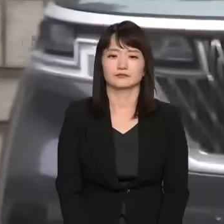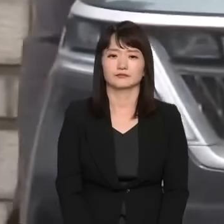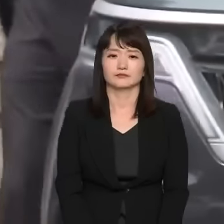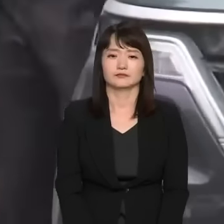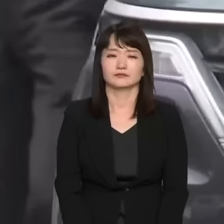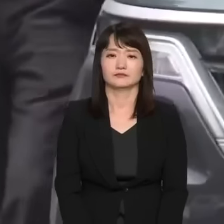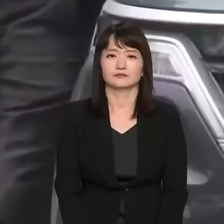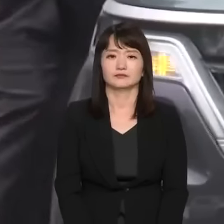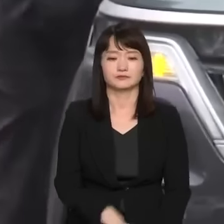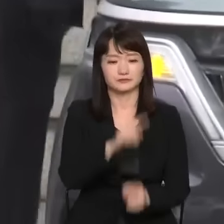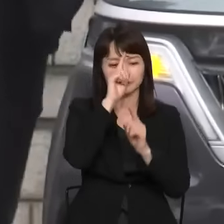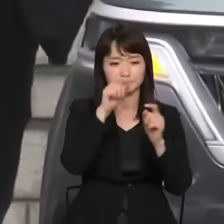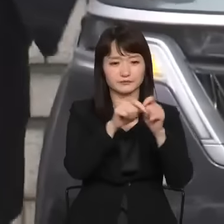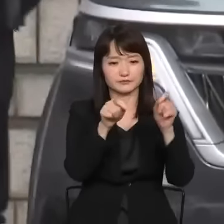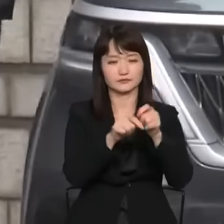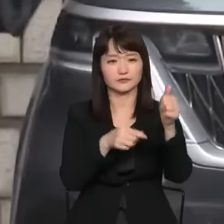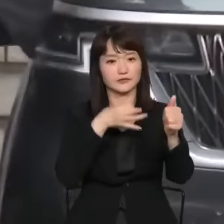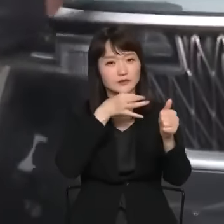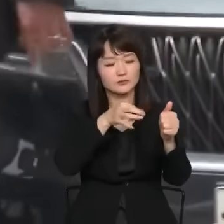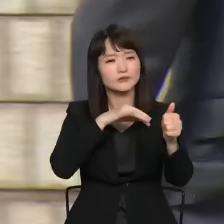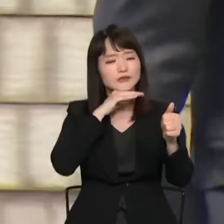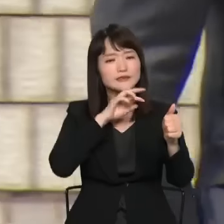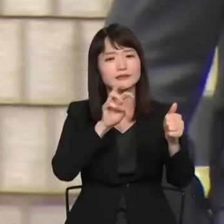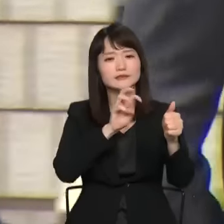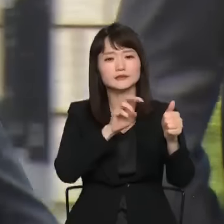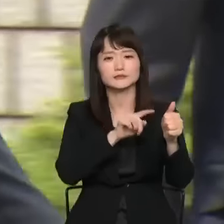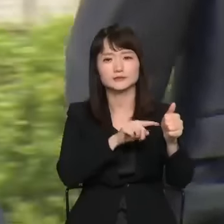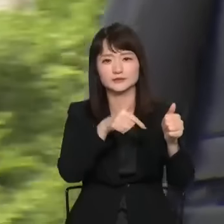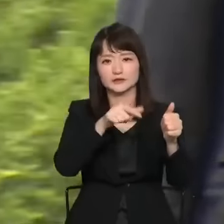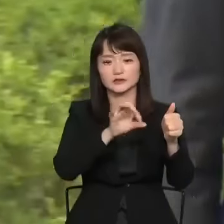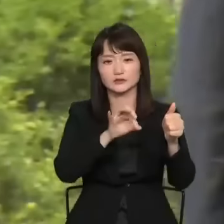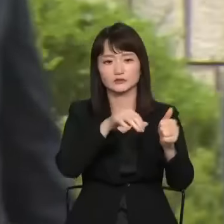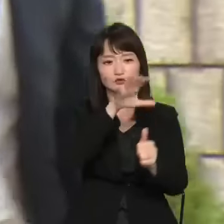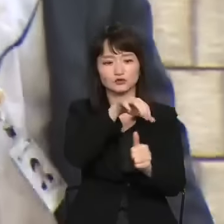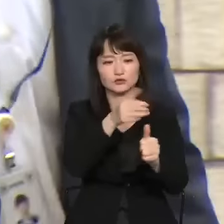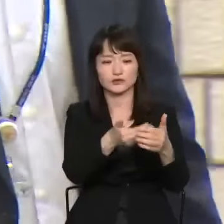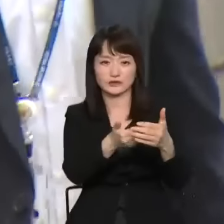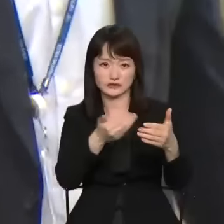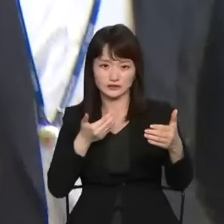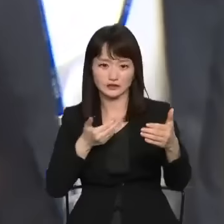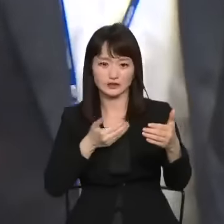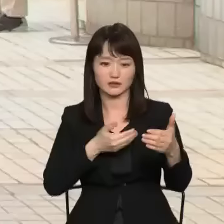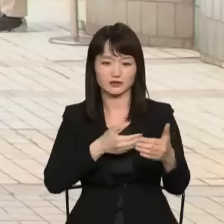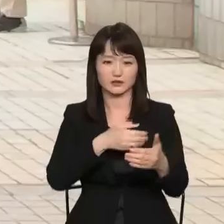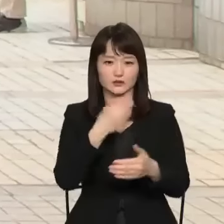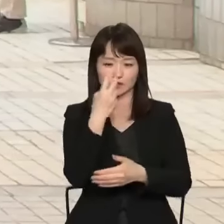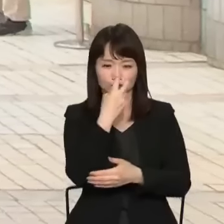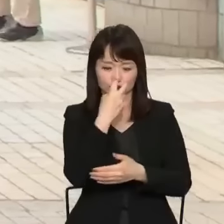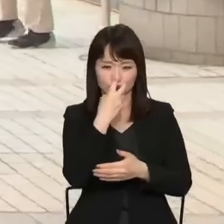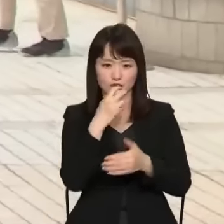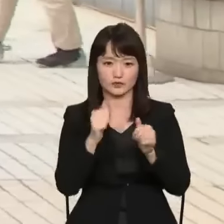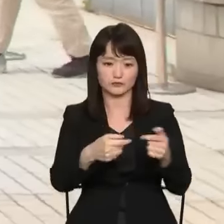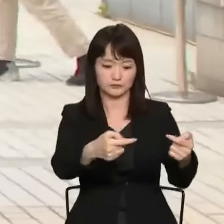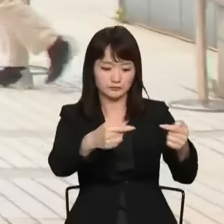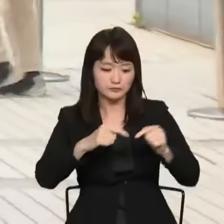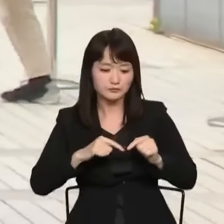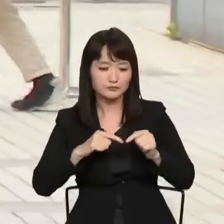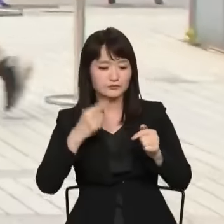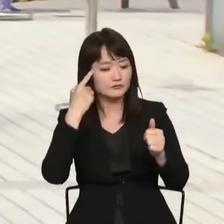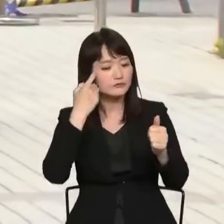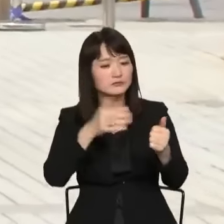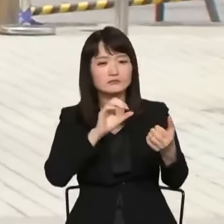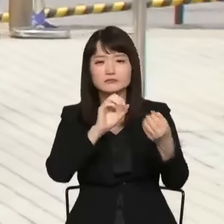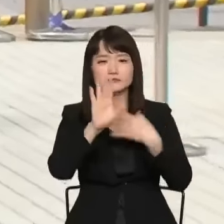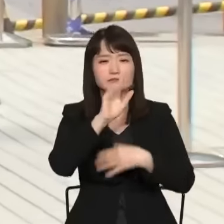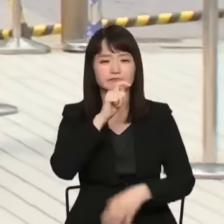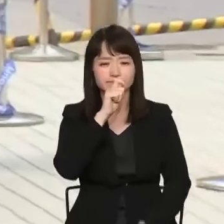이른바 이 팀장으로 불린 30살 강모 씨입니다. 구속 전 피의자 신문을 받기 위해 법원에 출석한 강 씨는 아무런 말을 하지